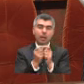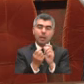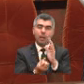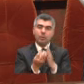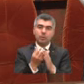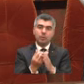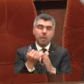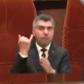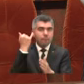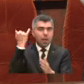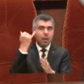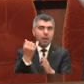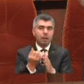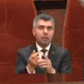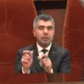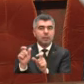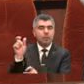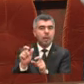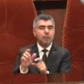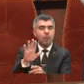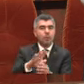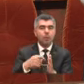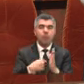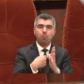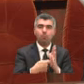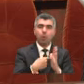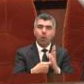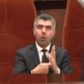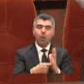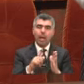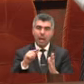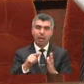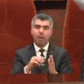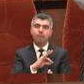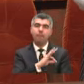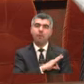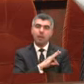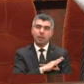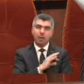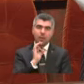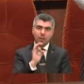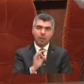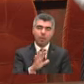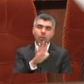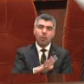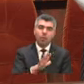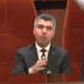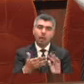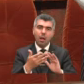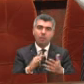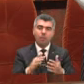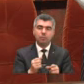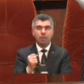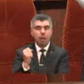والابتكار الاصطناعي اللي تمكن من حاملي المشاريع لأنهم يستافدوا من التجهيزات والخدمات التقنية وفضاءات